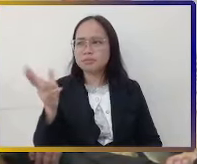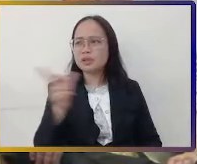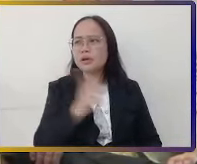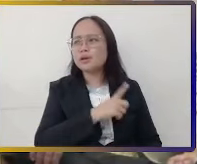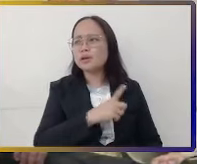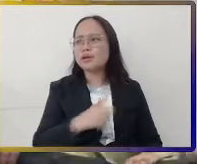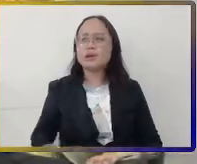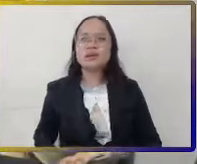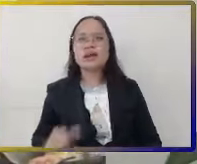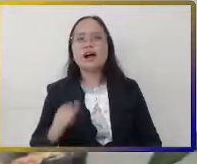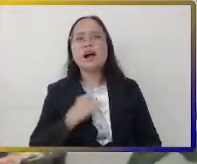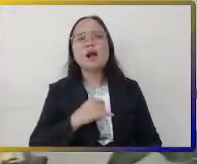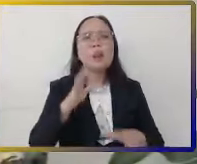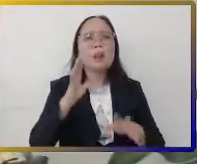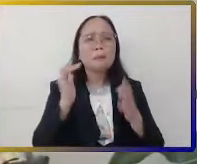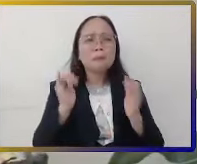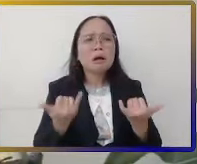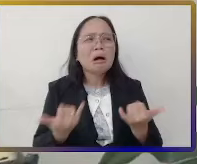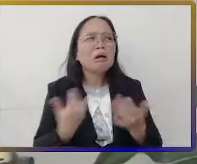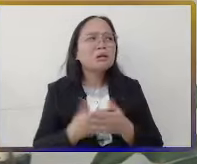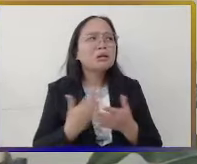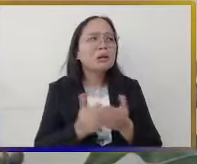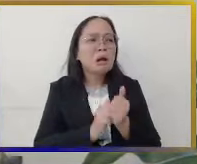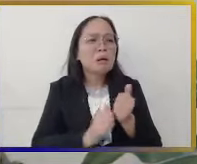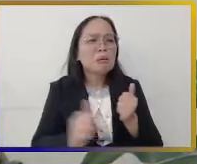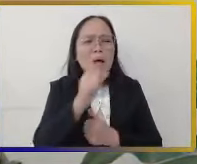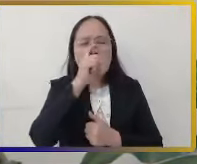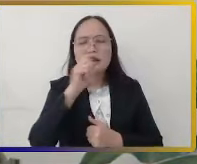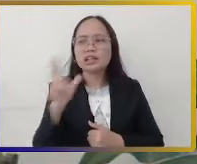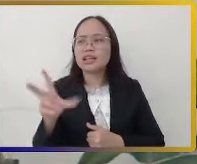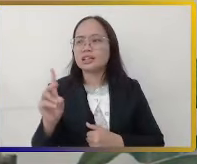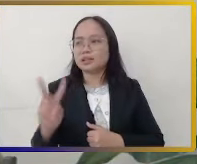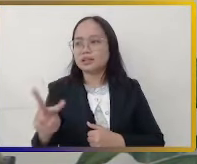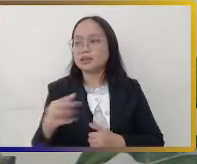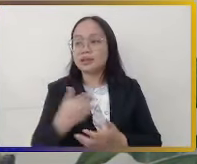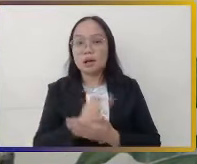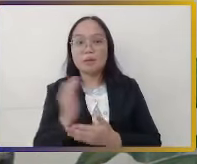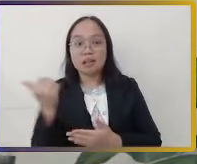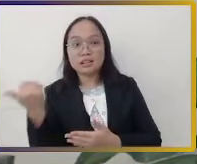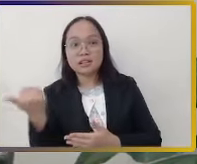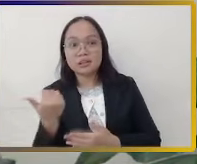Panginoon, lalabas na ako sa kalendaryo. Yung iba sa inyo, kalalabas lang.